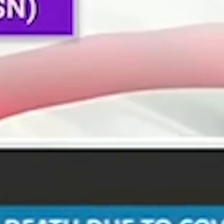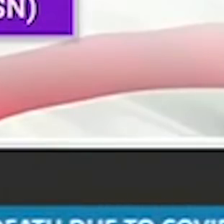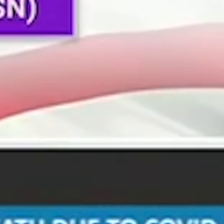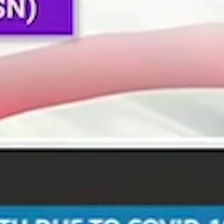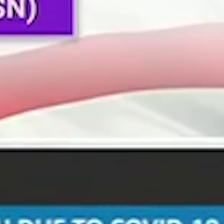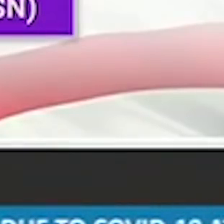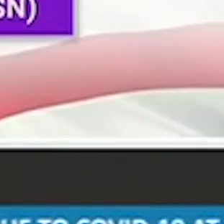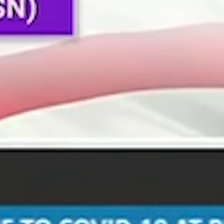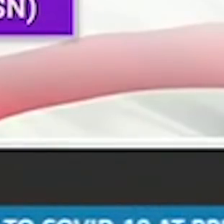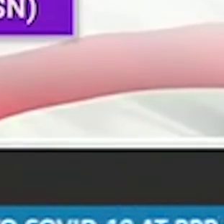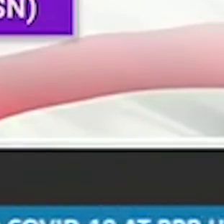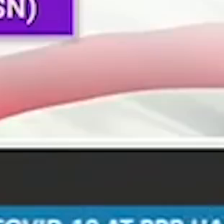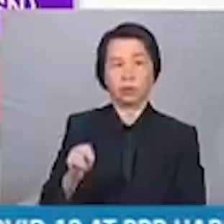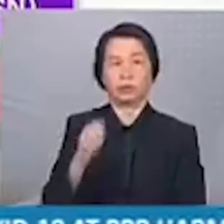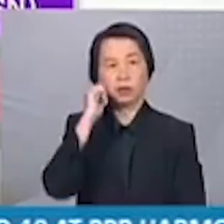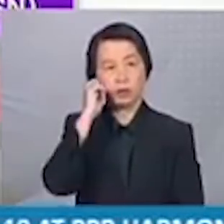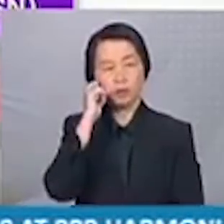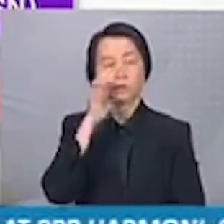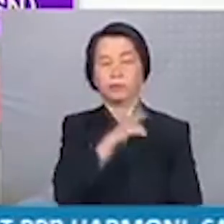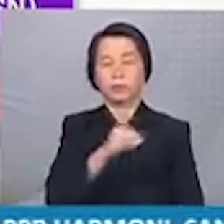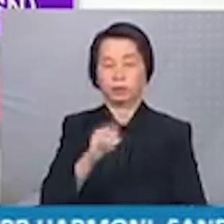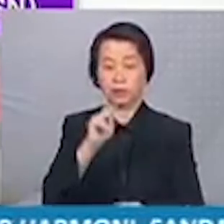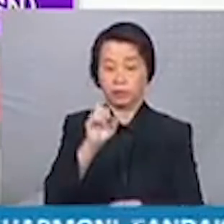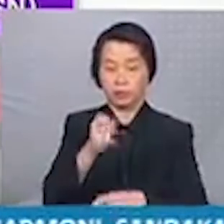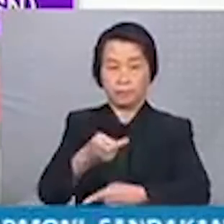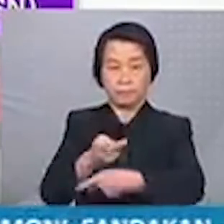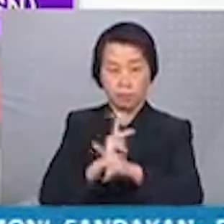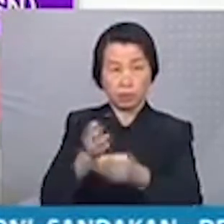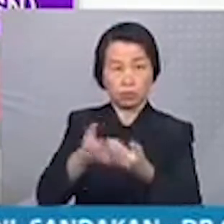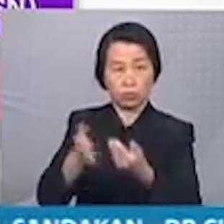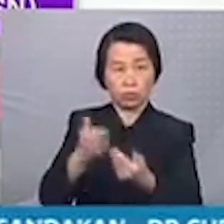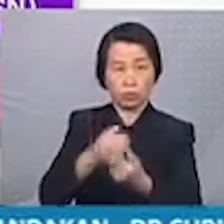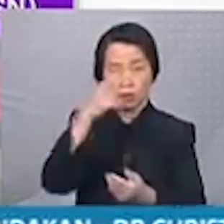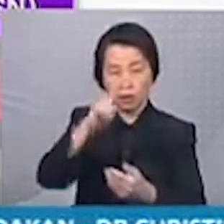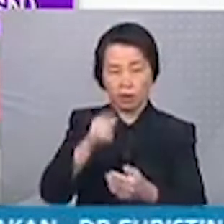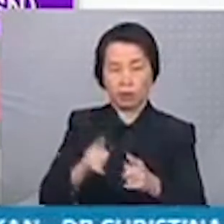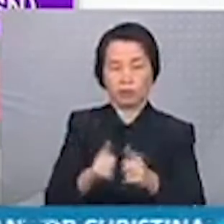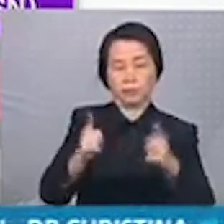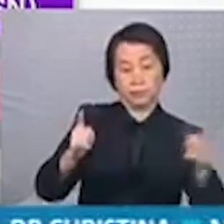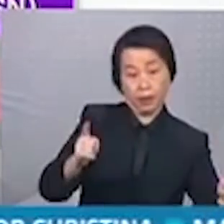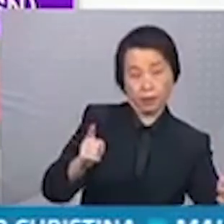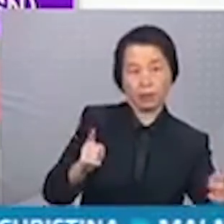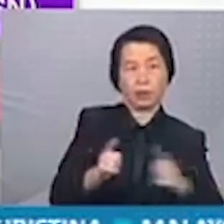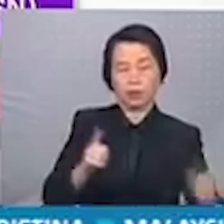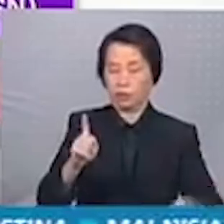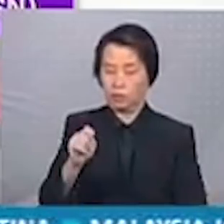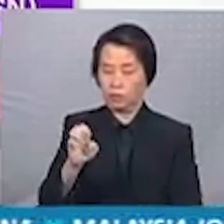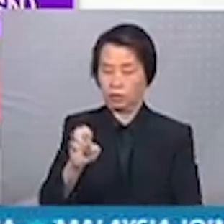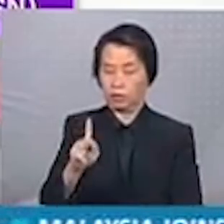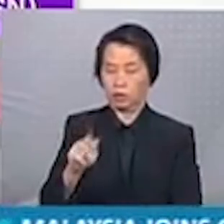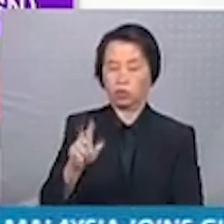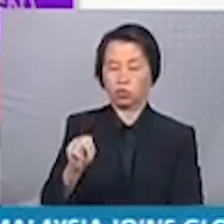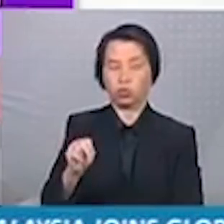nasional dan skim pinjaman mudah untuk Serikat micro ini juga dipanjangkan kepada tekun nasional